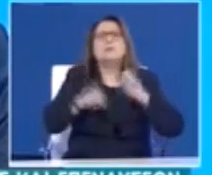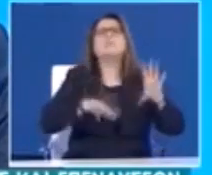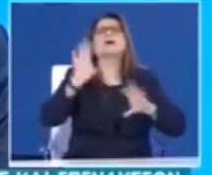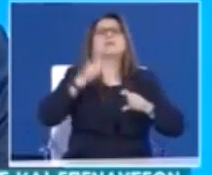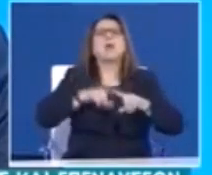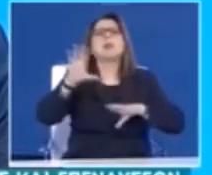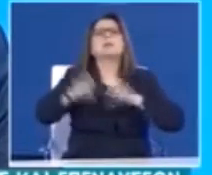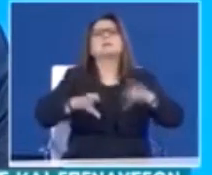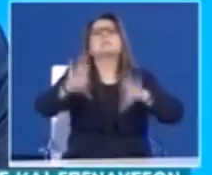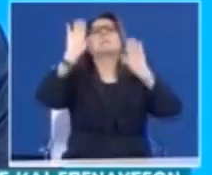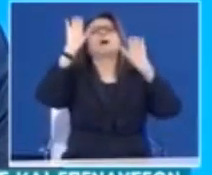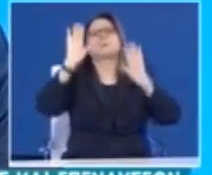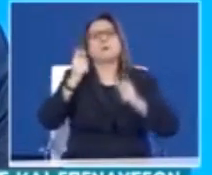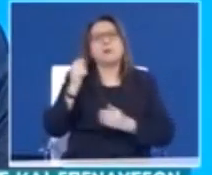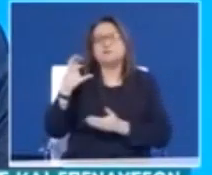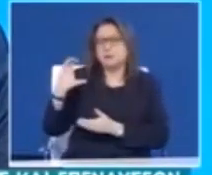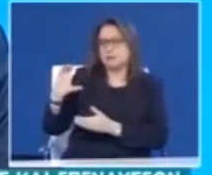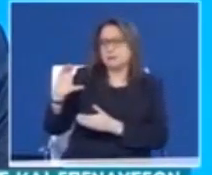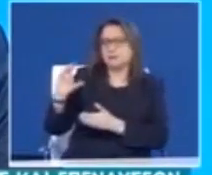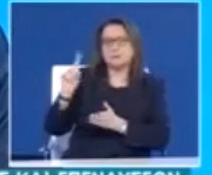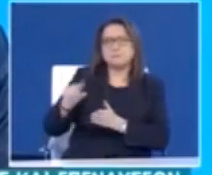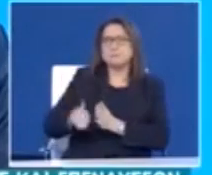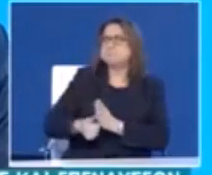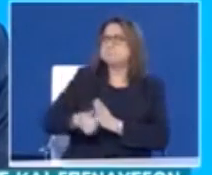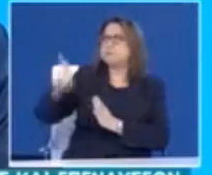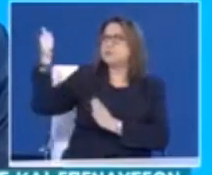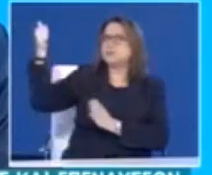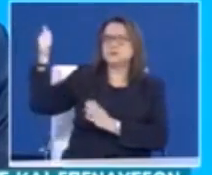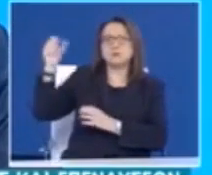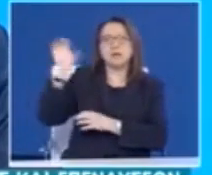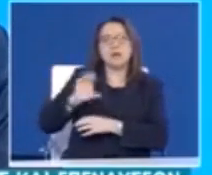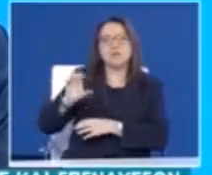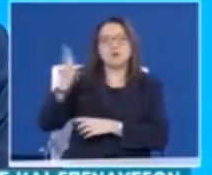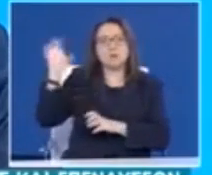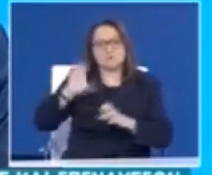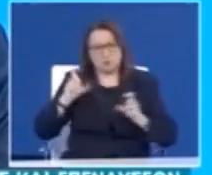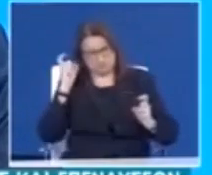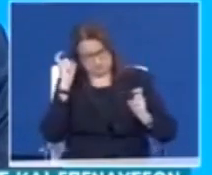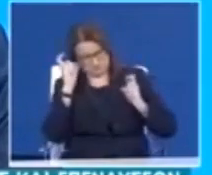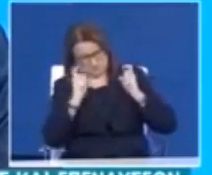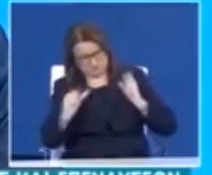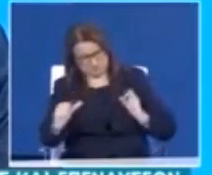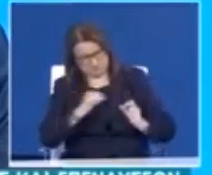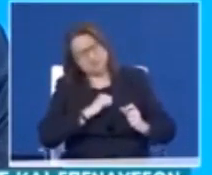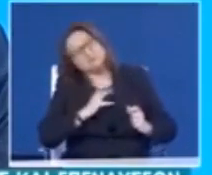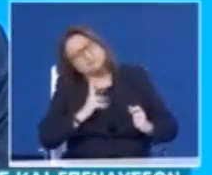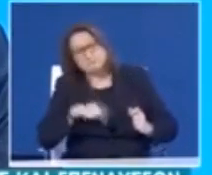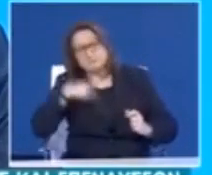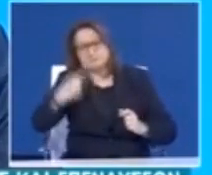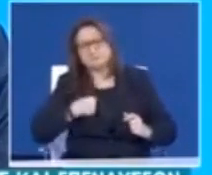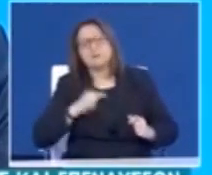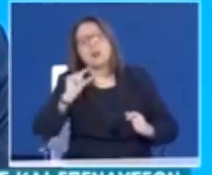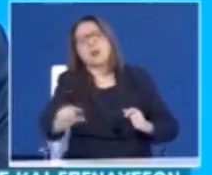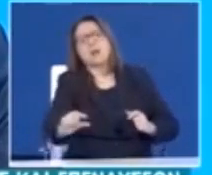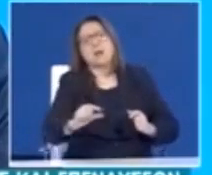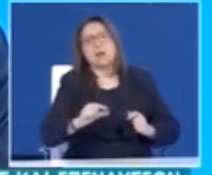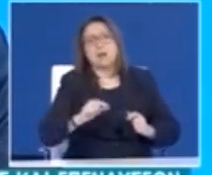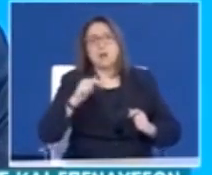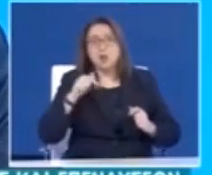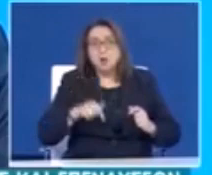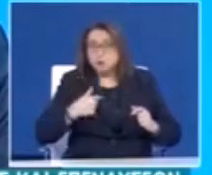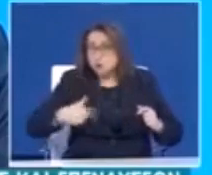τύπο, ότι μπορεί η Ελλάδα να έχανε την απορρόφηση πόρων, με τους συνεργάτες μου στο Υπουργείο Ανάπτυξης